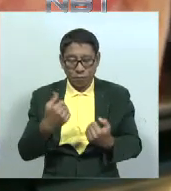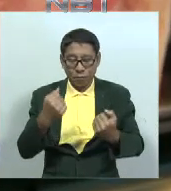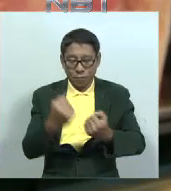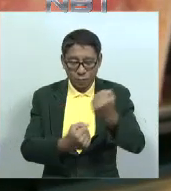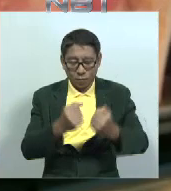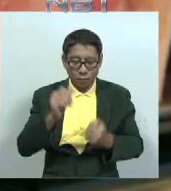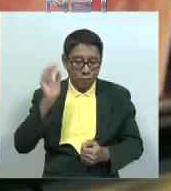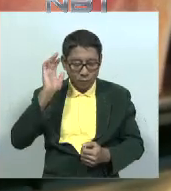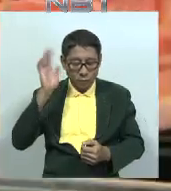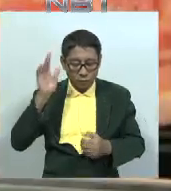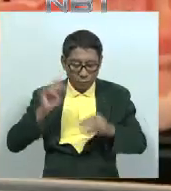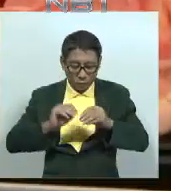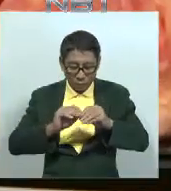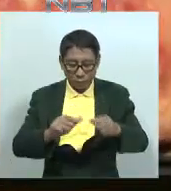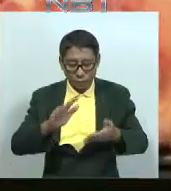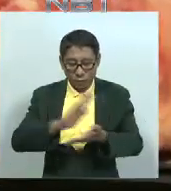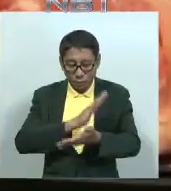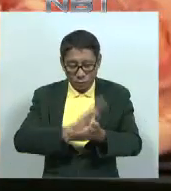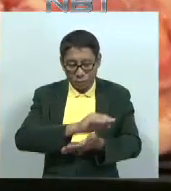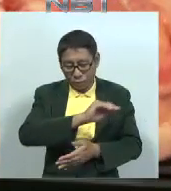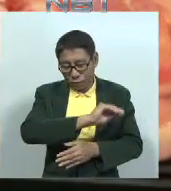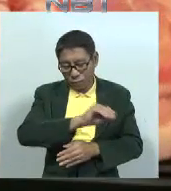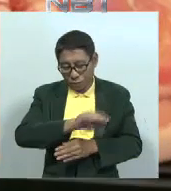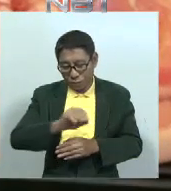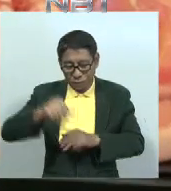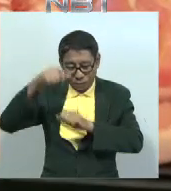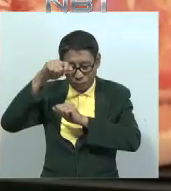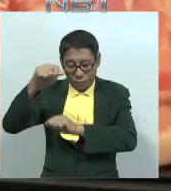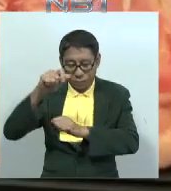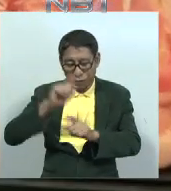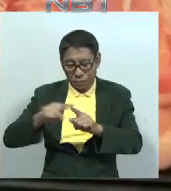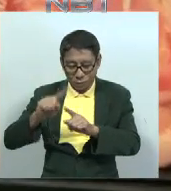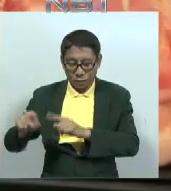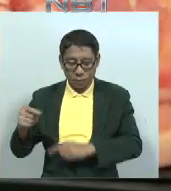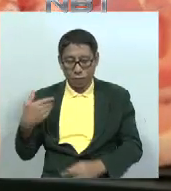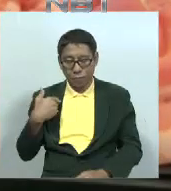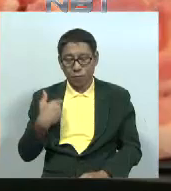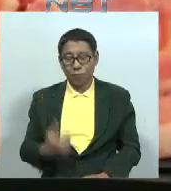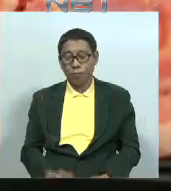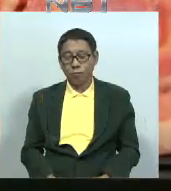ายเสียงและแผ่นพับใบปลิวพร้อมจัดทำโปสเตอร์ติดไว้บริเวณทางเข้าออกตามด่านชายแดนค่ะ